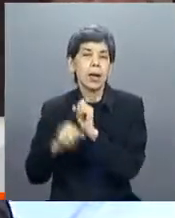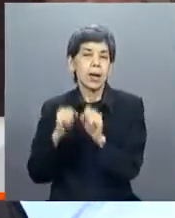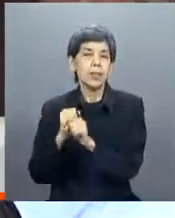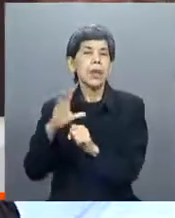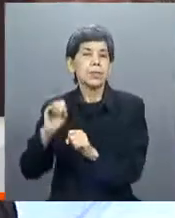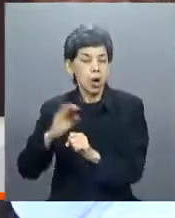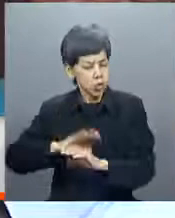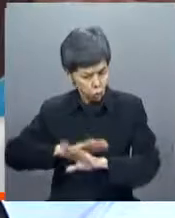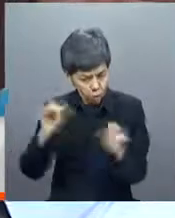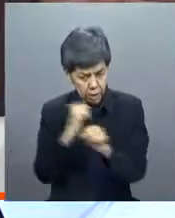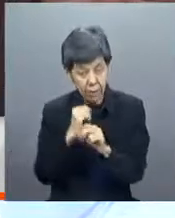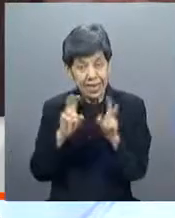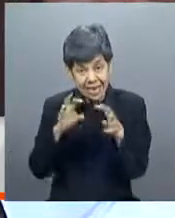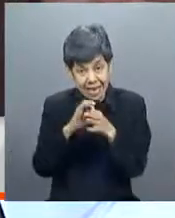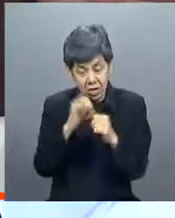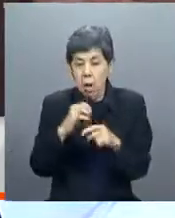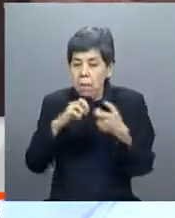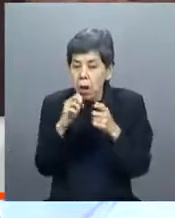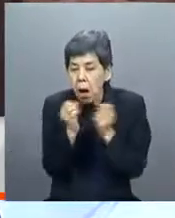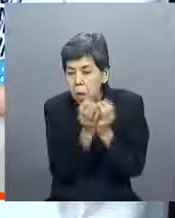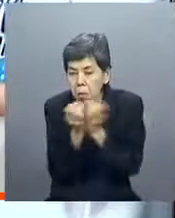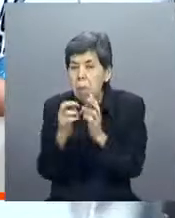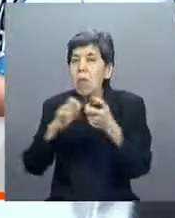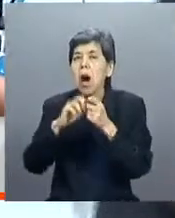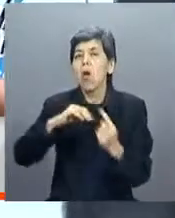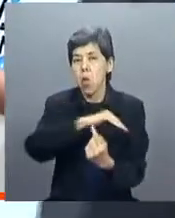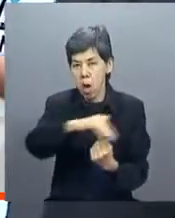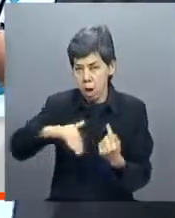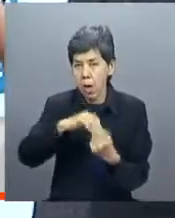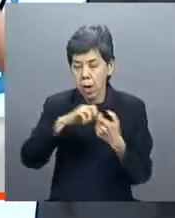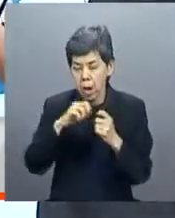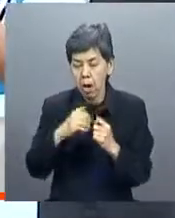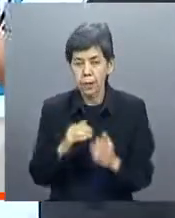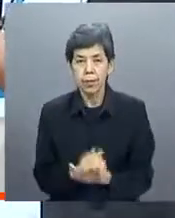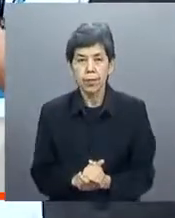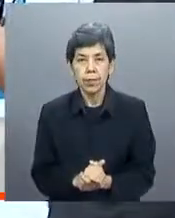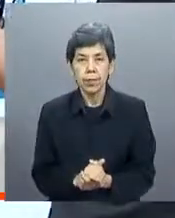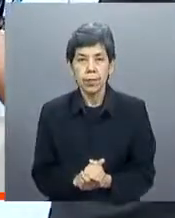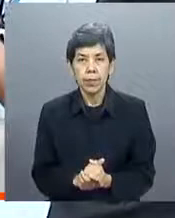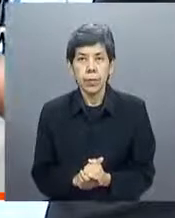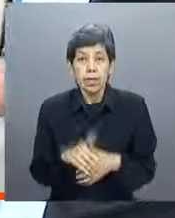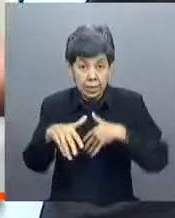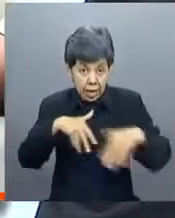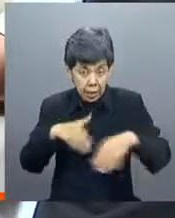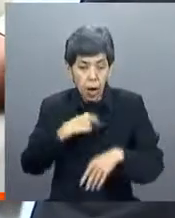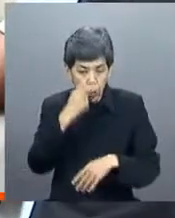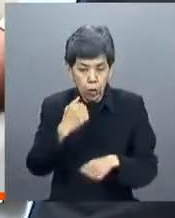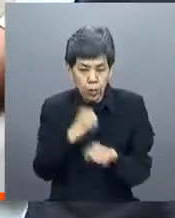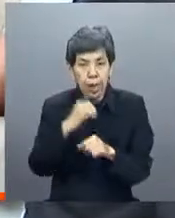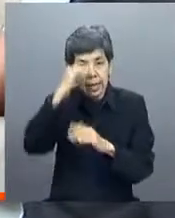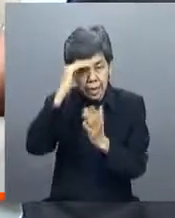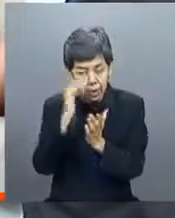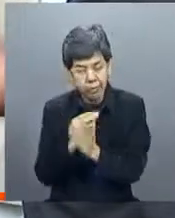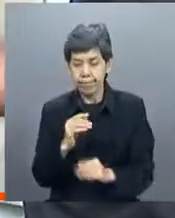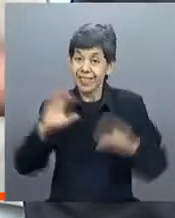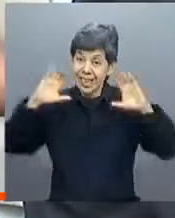3/4/2559ซึ่งเป็นประเด็นที่อาจก่อให้เกิดปัญหาสิ่งแวดล้อมนอกจากนั้นชาวบ้านยังมองว่าตำรวจปฏิบั